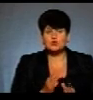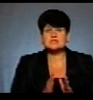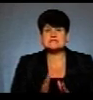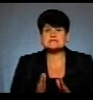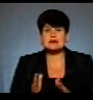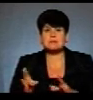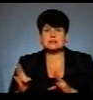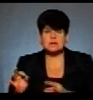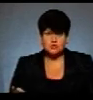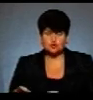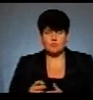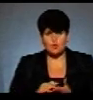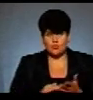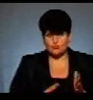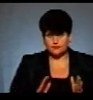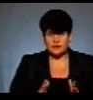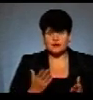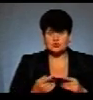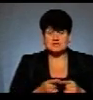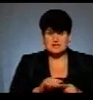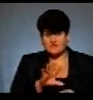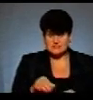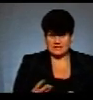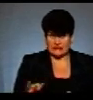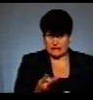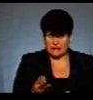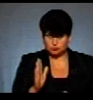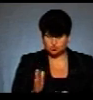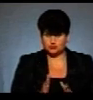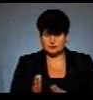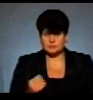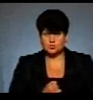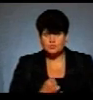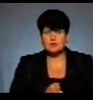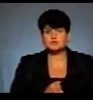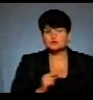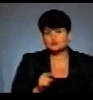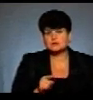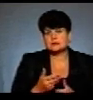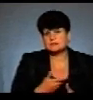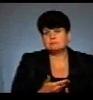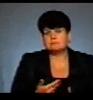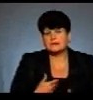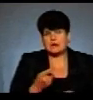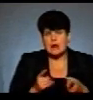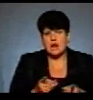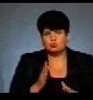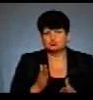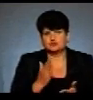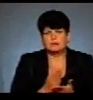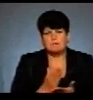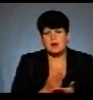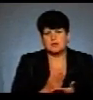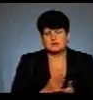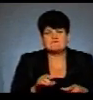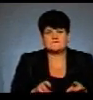систематично і продовжувалось. Ось як будуть ось ці всі три системи працювати, тоді ми ну, реально будемо мати